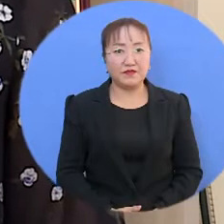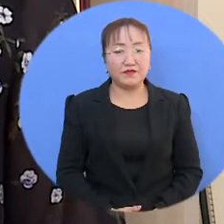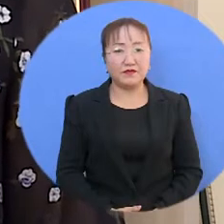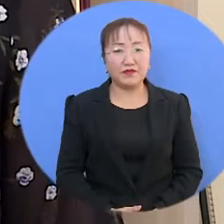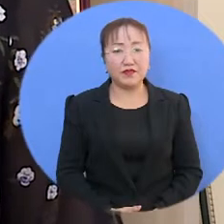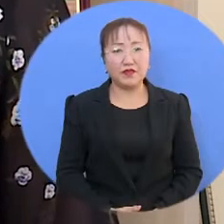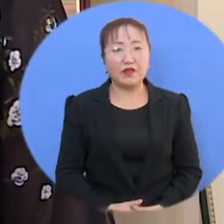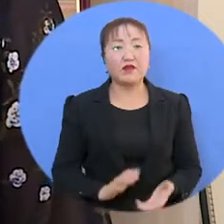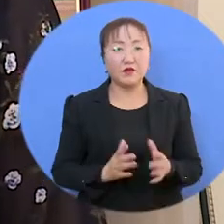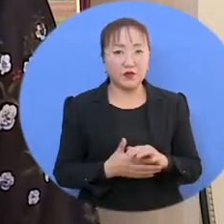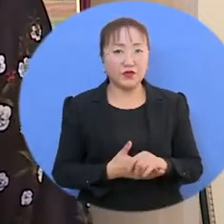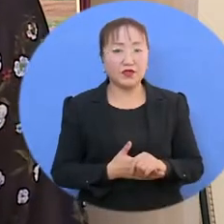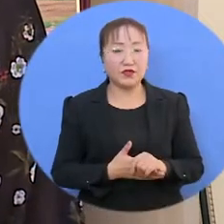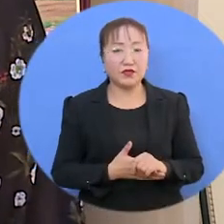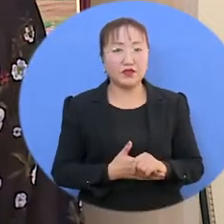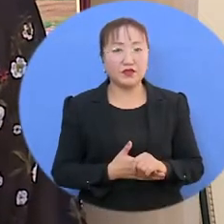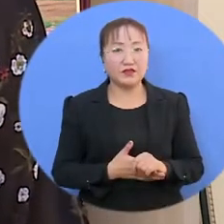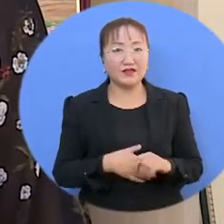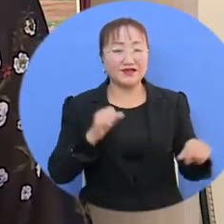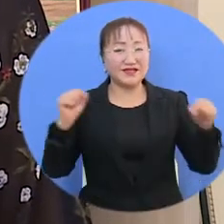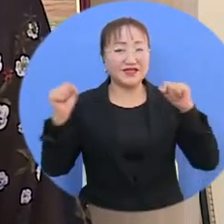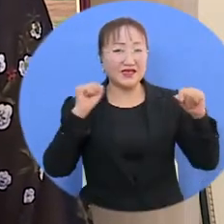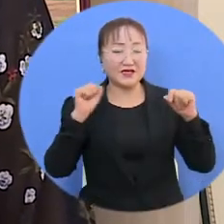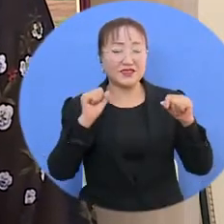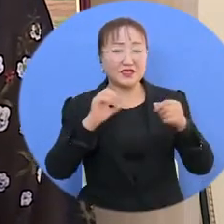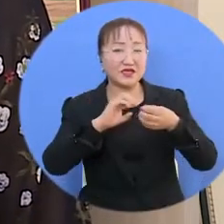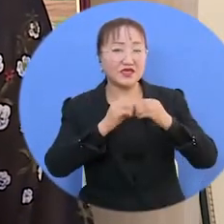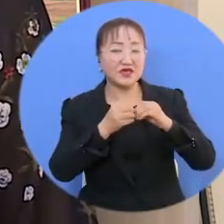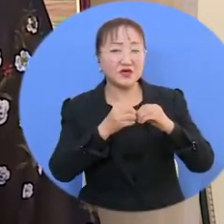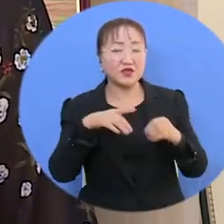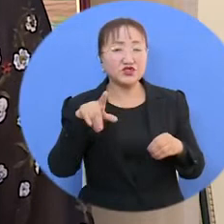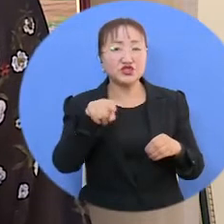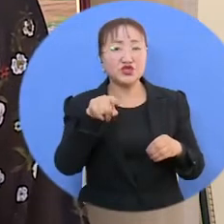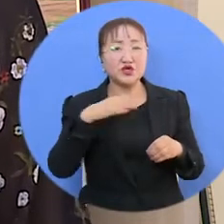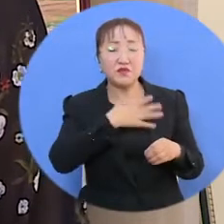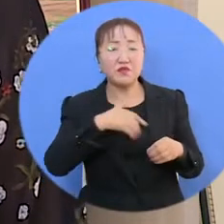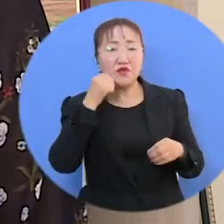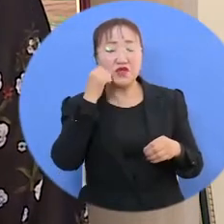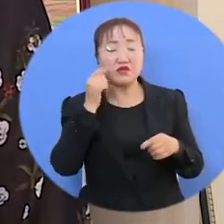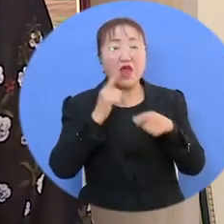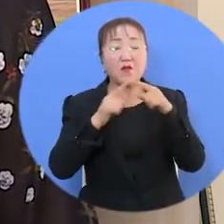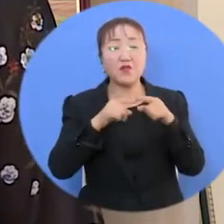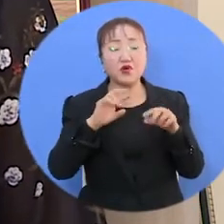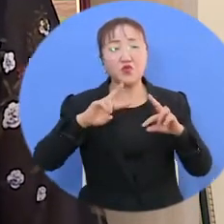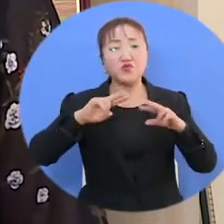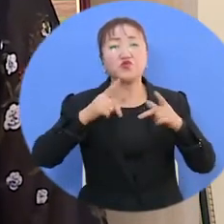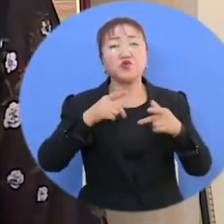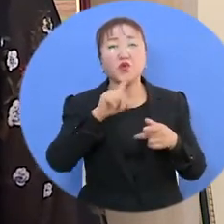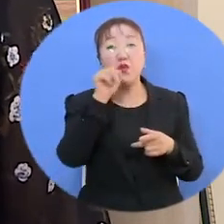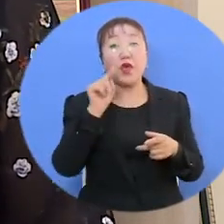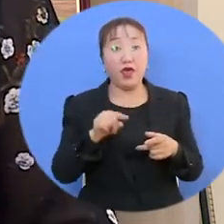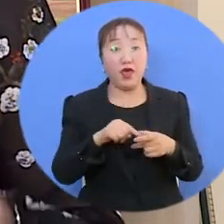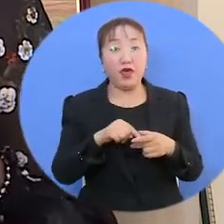Тэгвэл хүүхдүүдээ дасгал хөдөлгөөн хийх явцад чиний бие махбодод ямар өөрчлөлт гардаг вэ? Ажиллаж үтсэн үү? Биеийн тамирын хичээлээр та